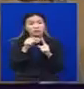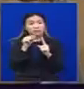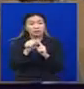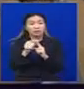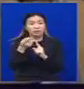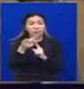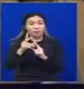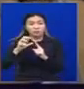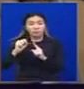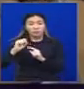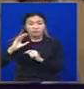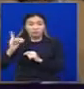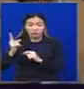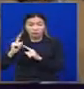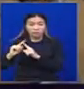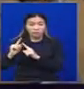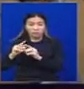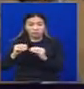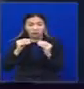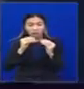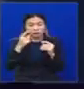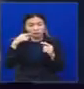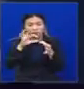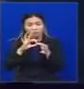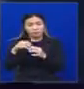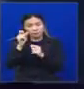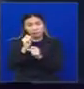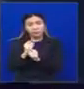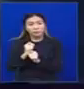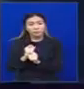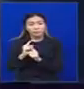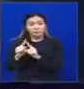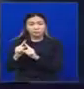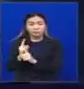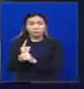ลบังคับใช้ตามรัฐธรรมนูญนั้นควรจะมีกลไกในการตรวจสอบค่ะ